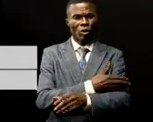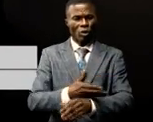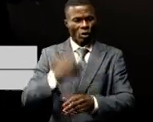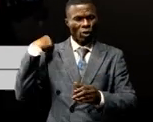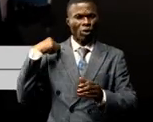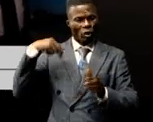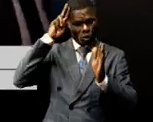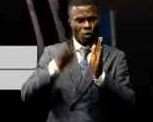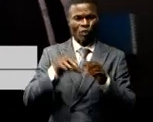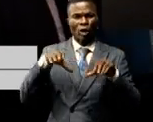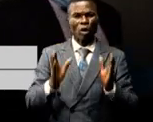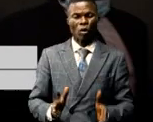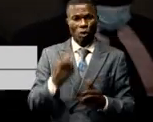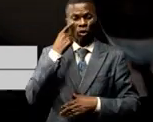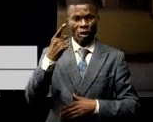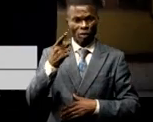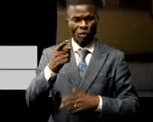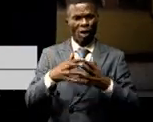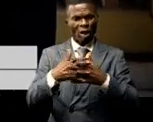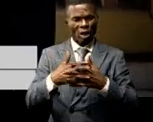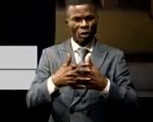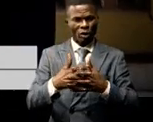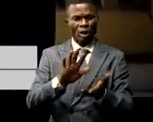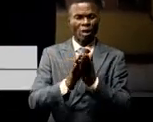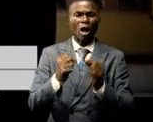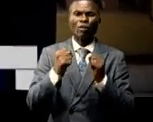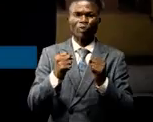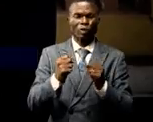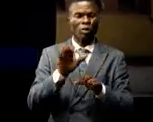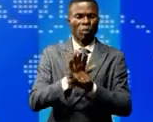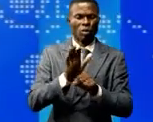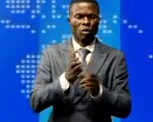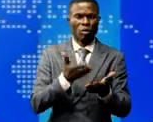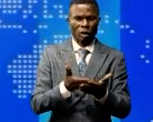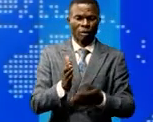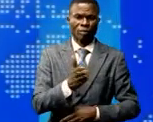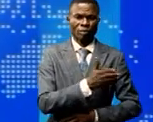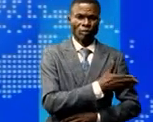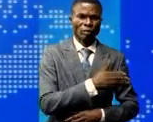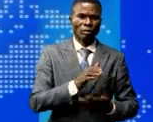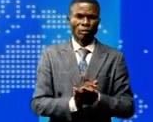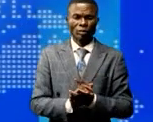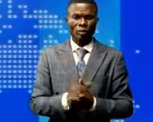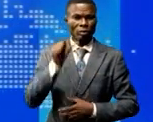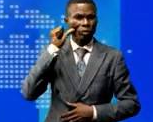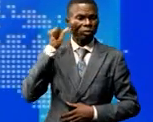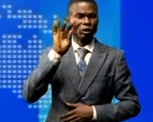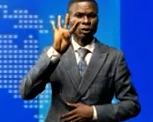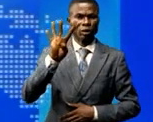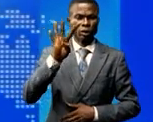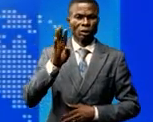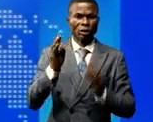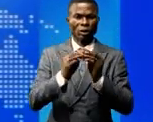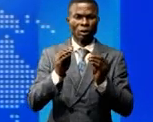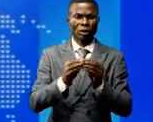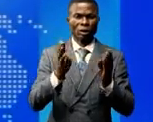gouvernement congolais de voir ses partenariats se consolider davantage. Tenue hier jeudi, la plénière de